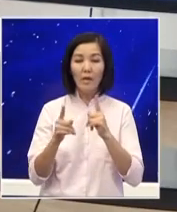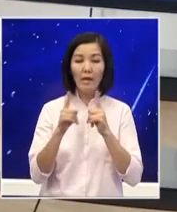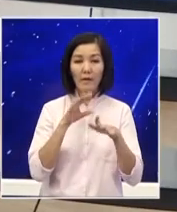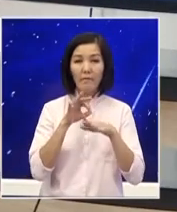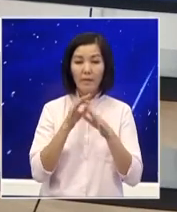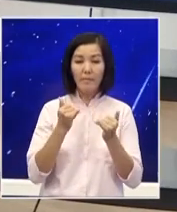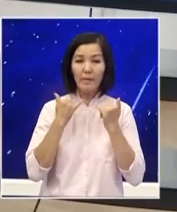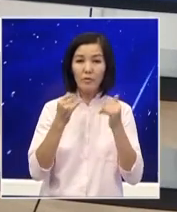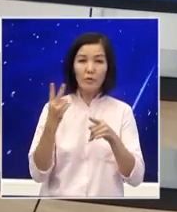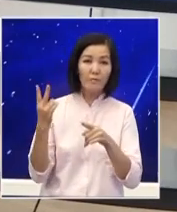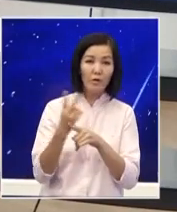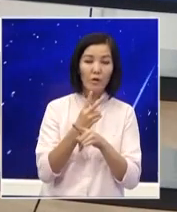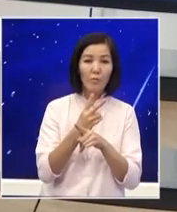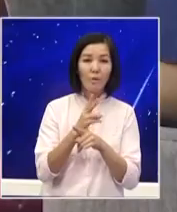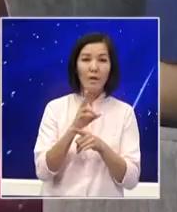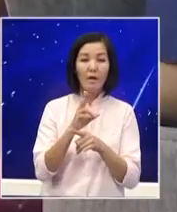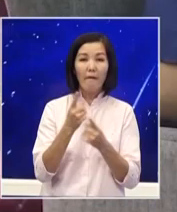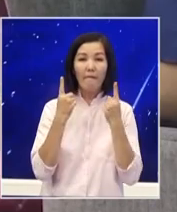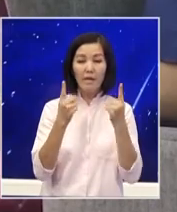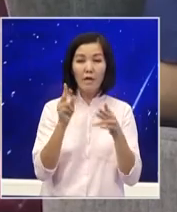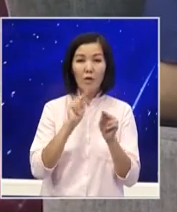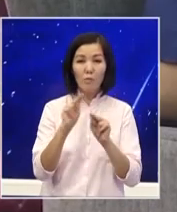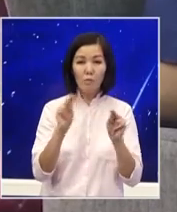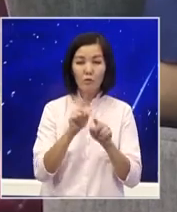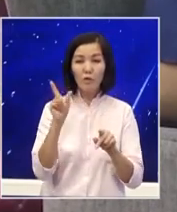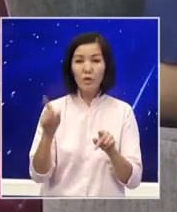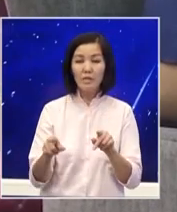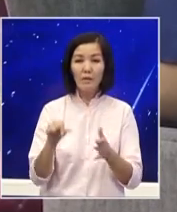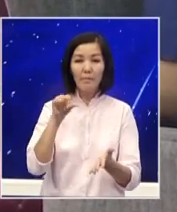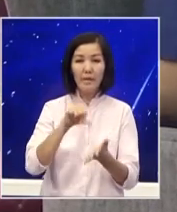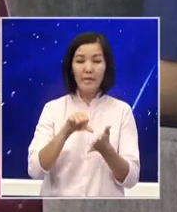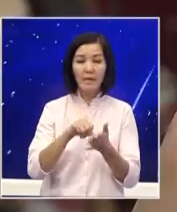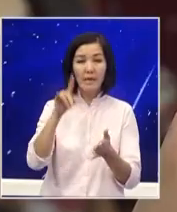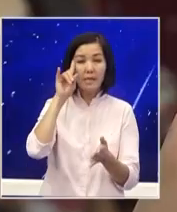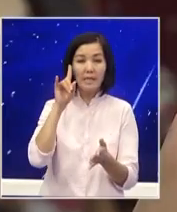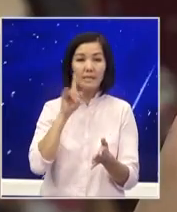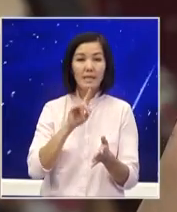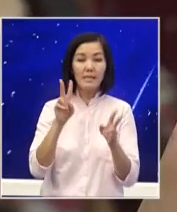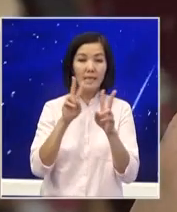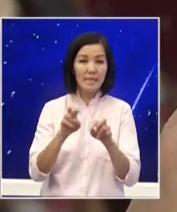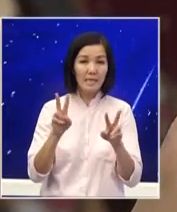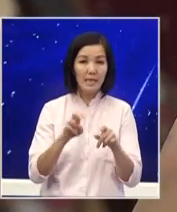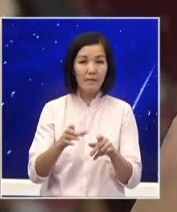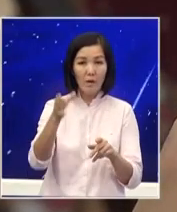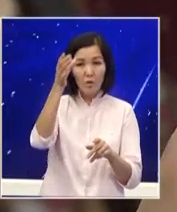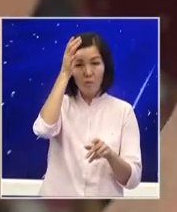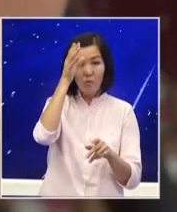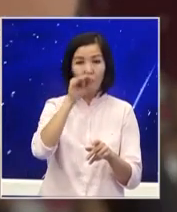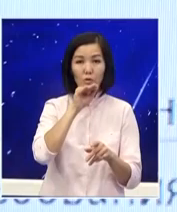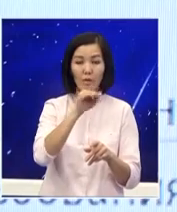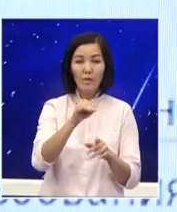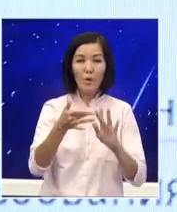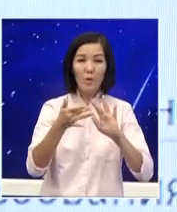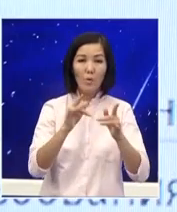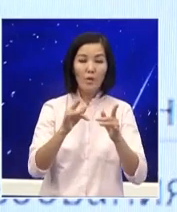посвященная второму после аристотеля великому учителю в ней приняли участие видные казахстанские исследователи ученые-историки онлайн